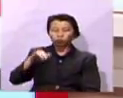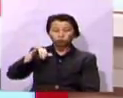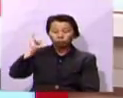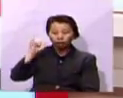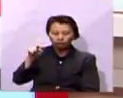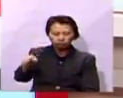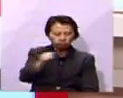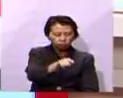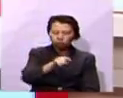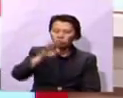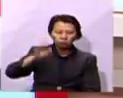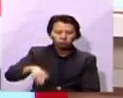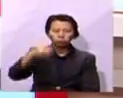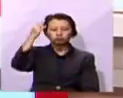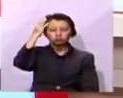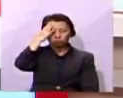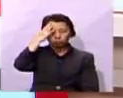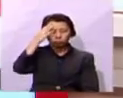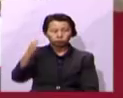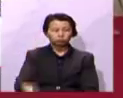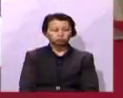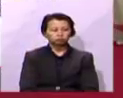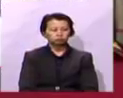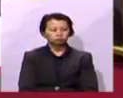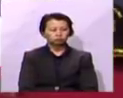masih belum dikenal pasti.